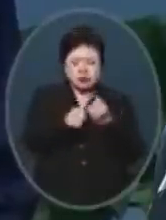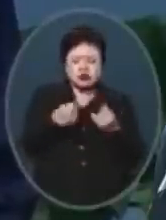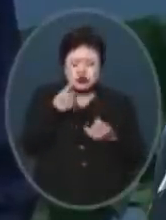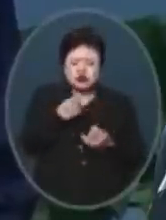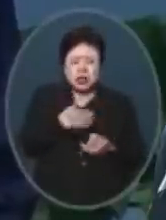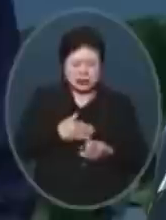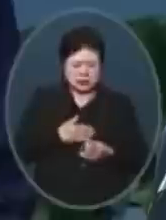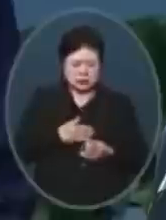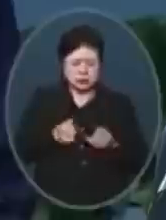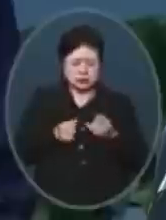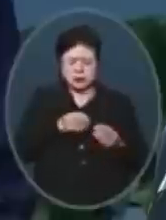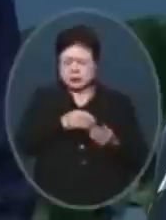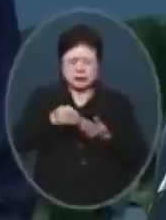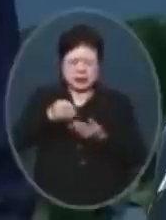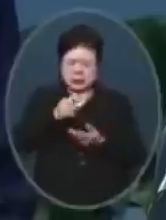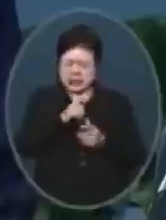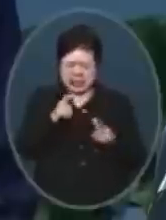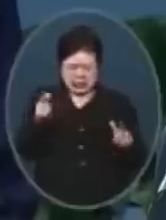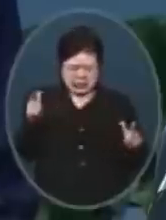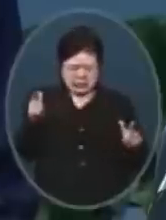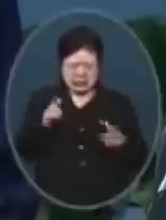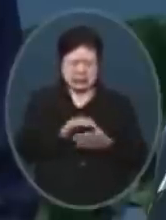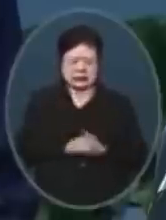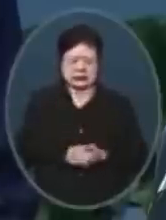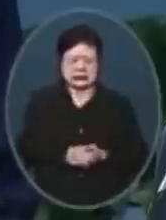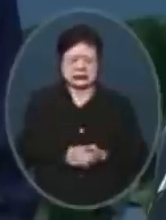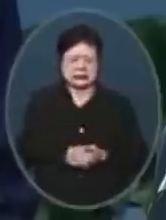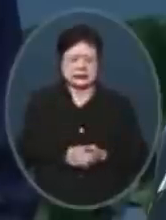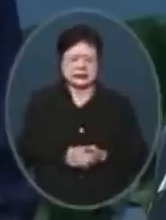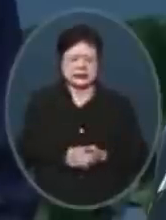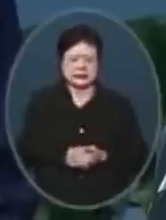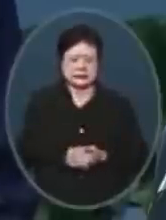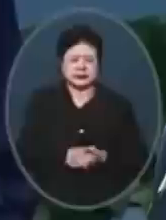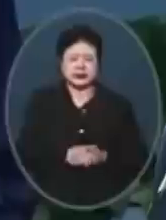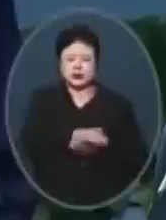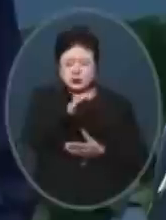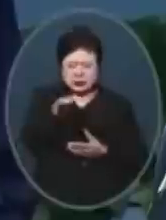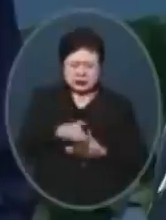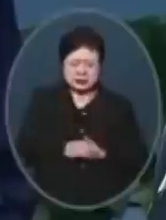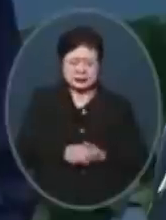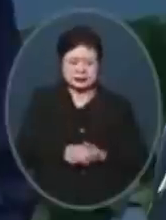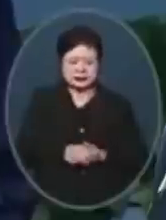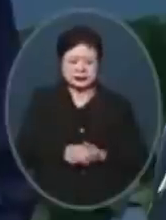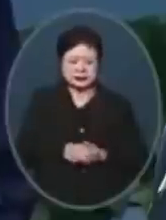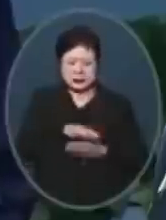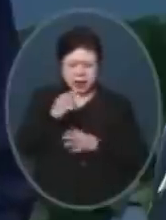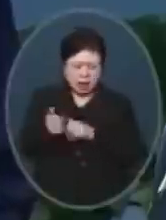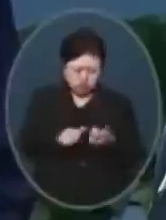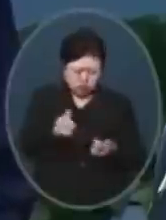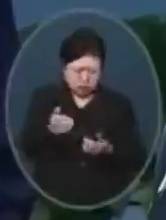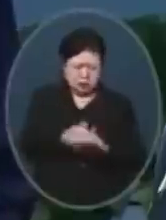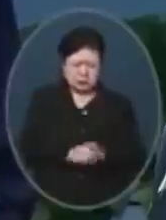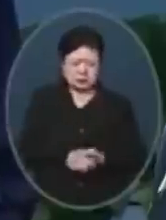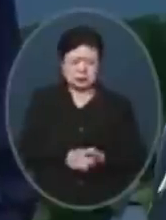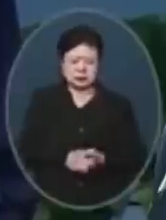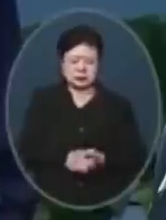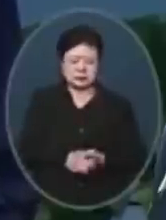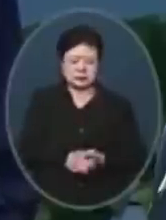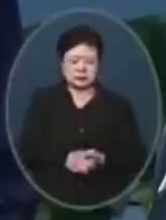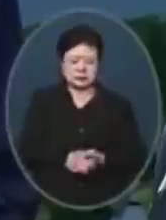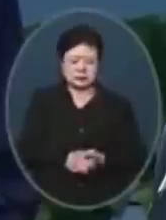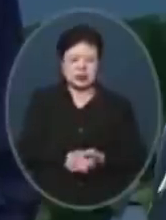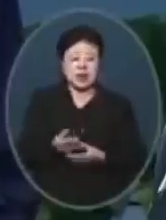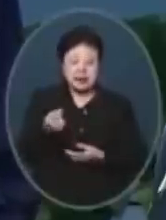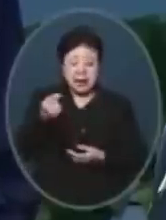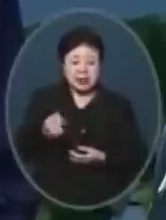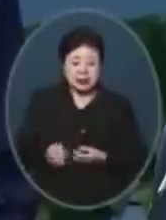알았으면 우리가 이런 어리석은 일을 행하지 않았을 것인데 우리는 다 죽게 되었다. 딱